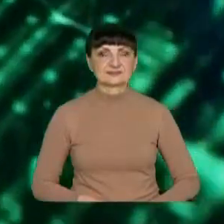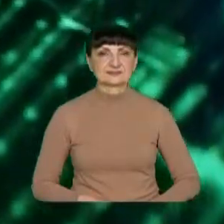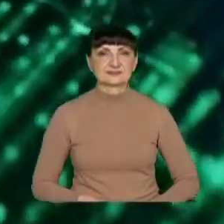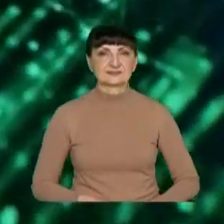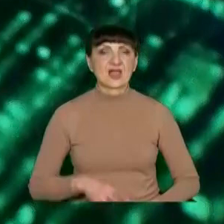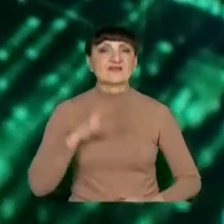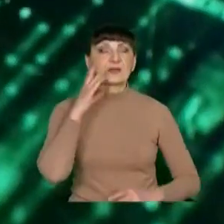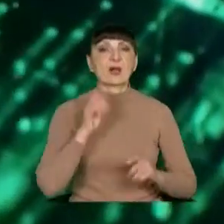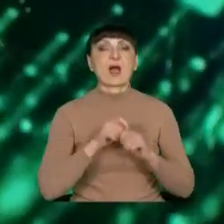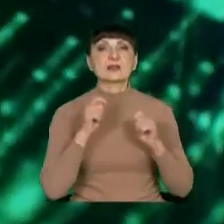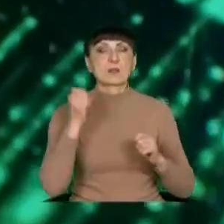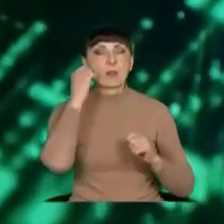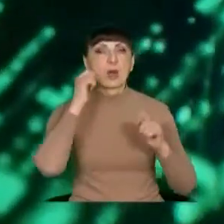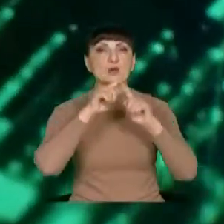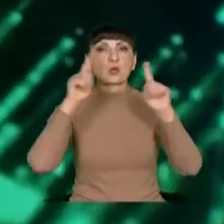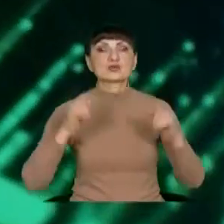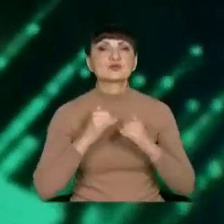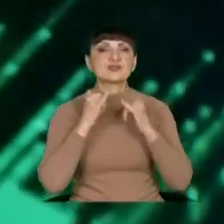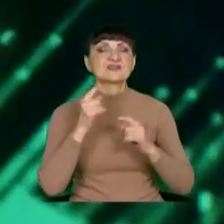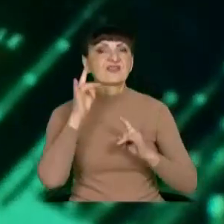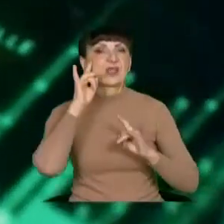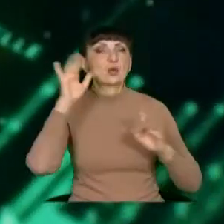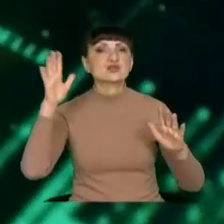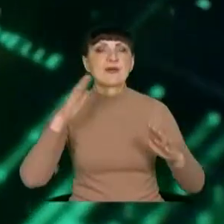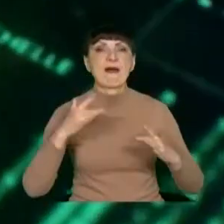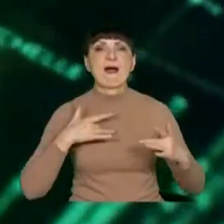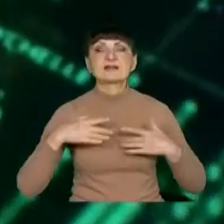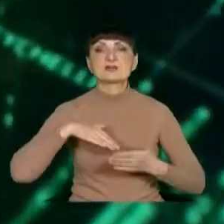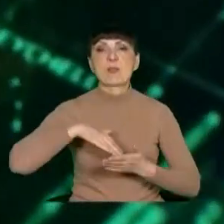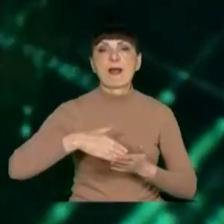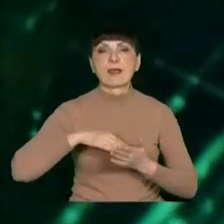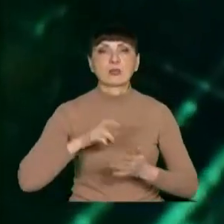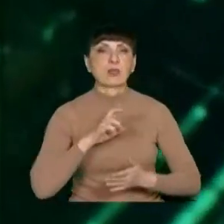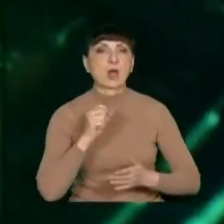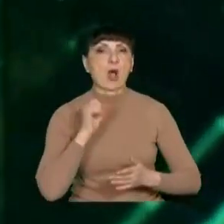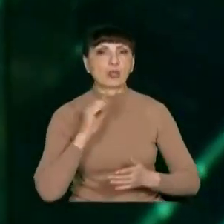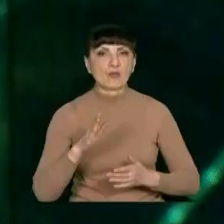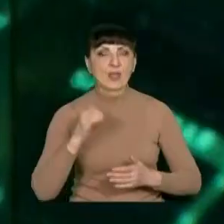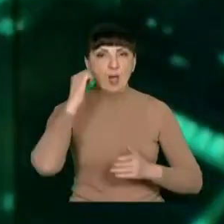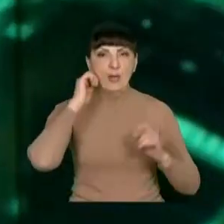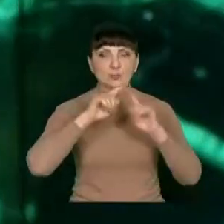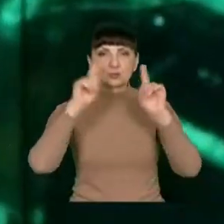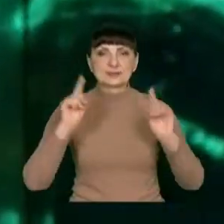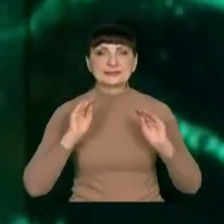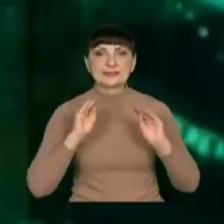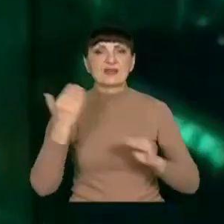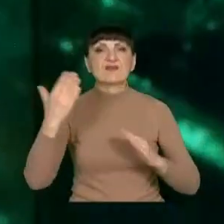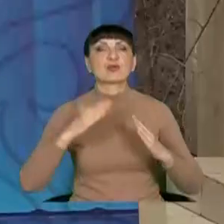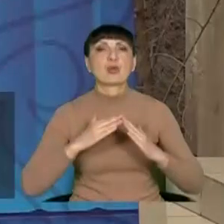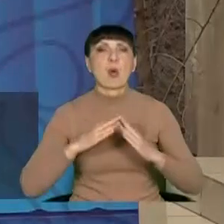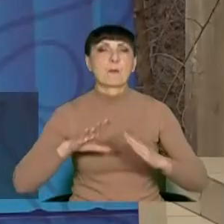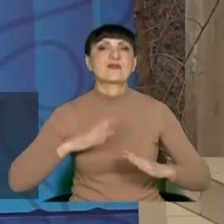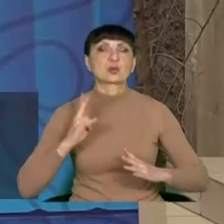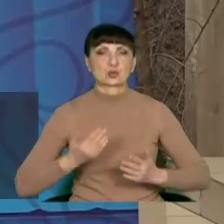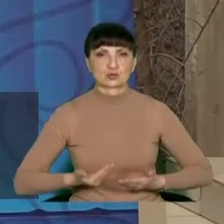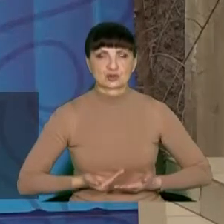В Алматы открыли мемориальную доску в честь выдающегося артиста балета Булата Юханова. Памятную табличку установили на стене дома легенды